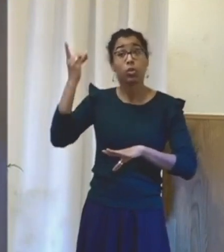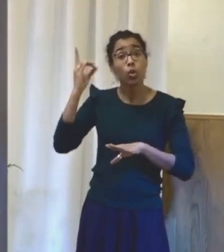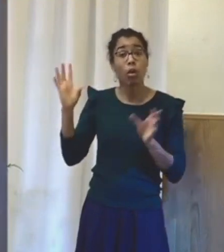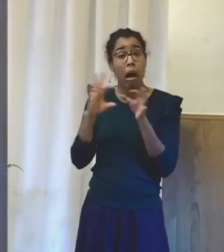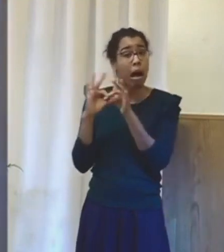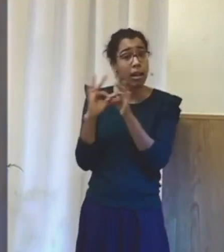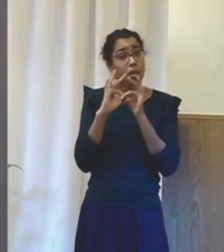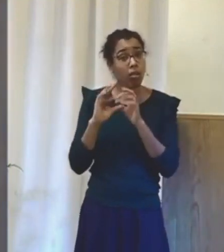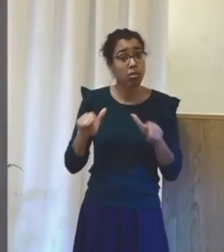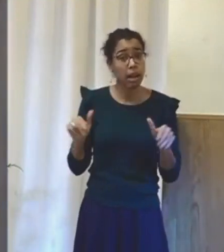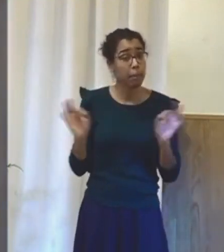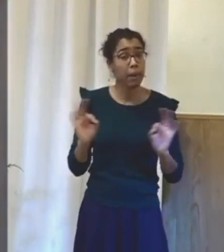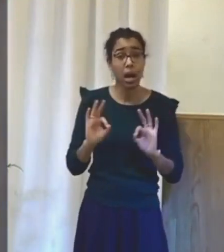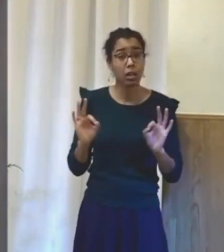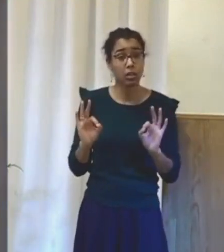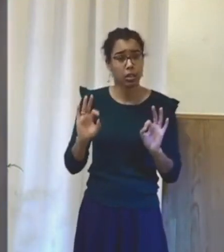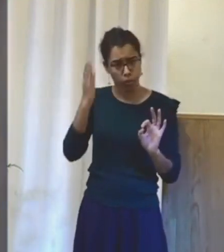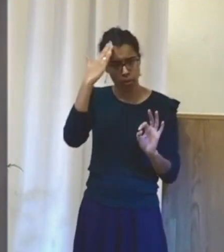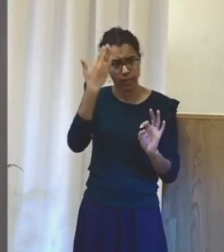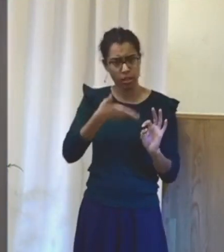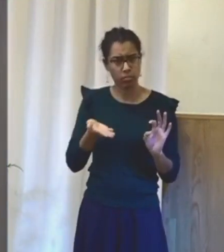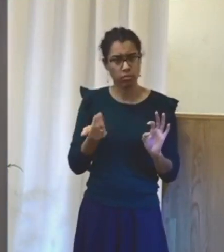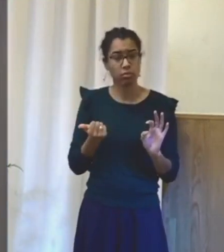Dieu. Vous le savez, ça?